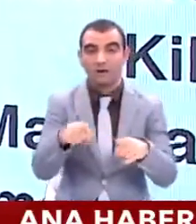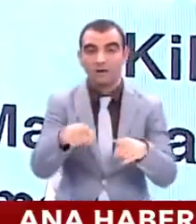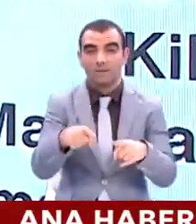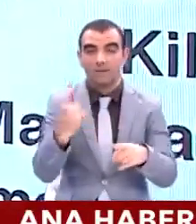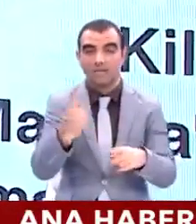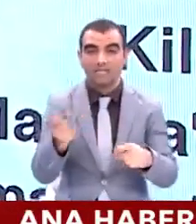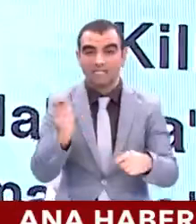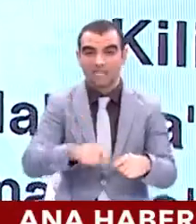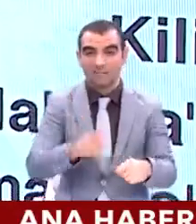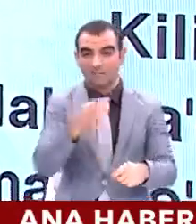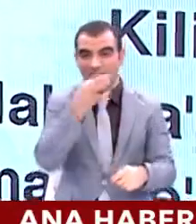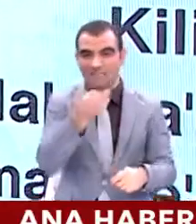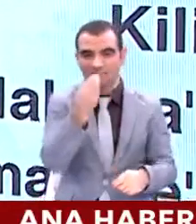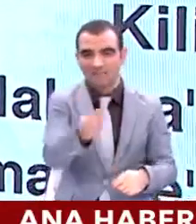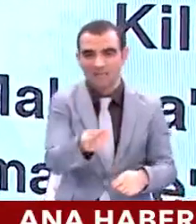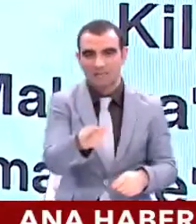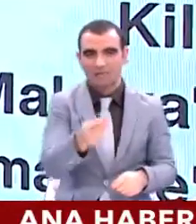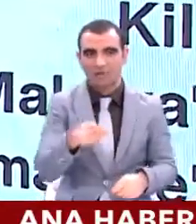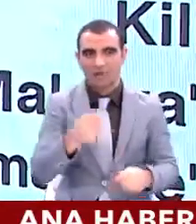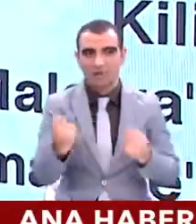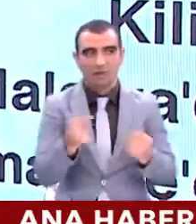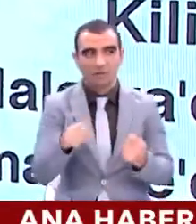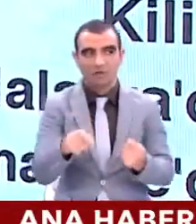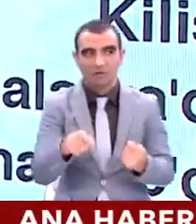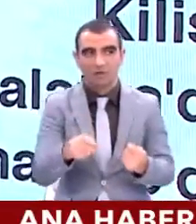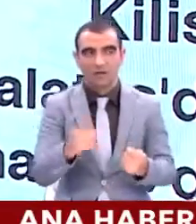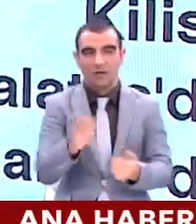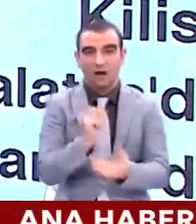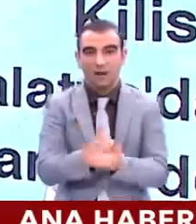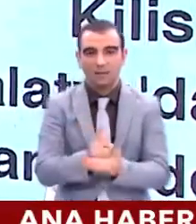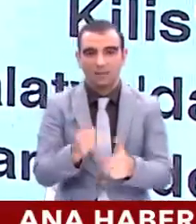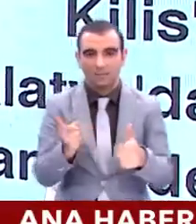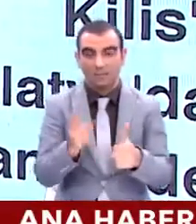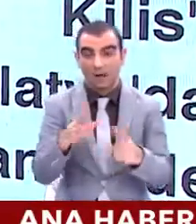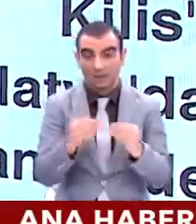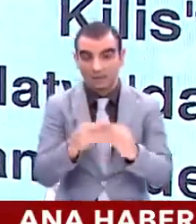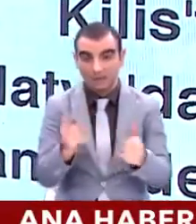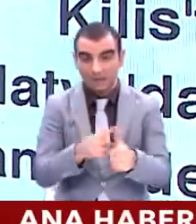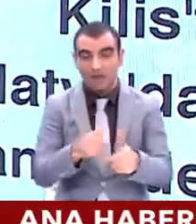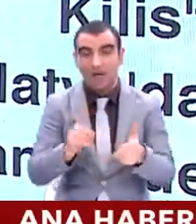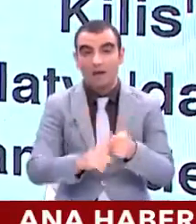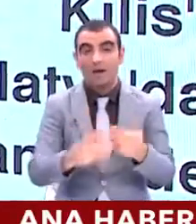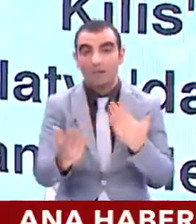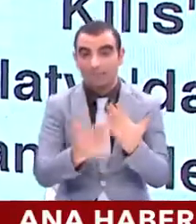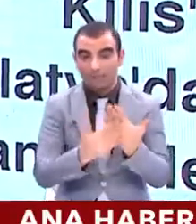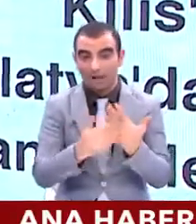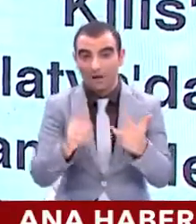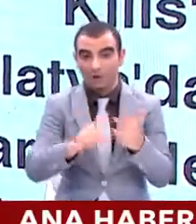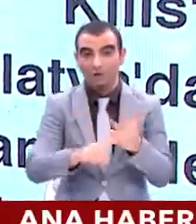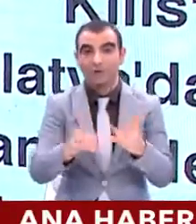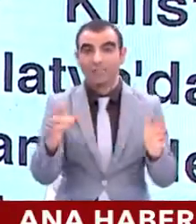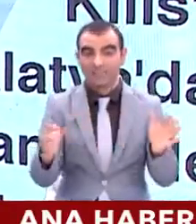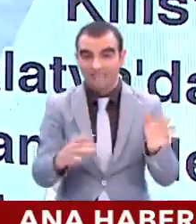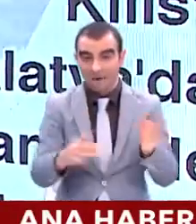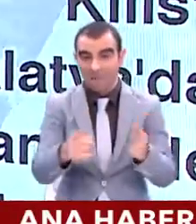yapılara izin verilmiş işte Adıyaman birinci Adana birinci Adıyaman geliyor Maraş geliyor Malatya geliyor Diyarbakır